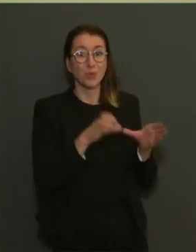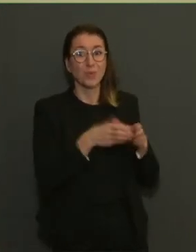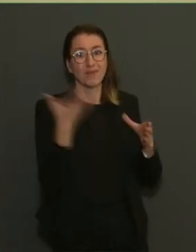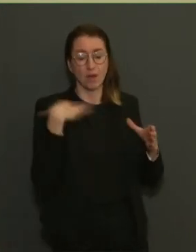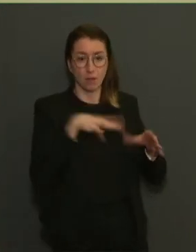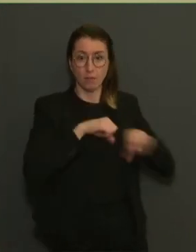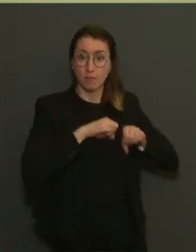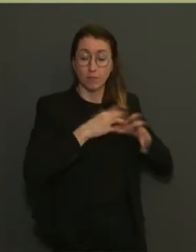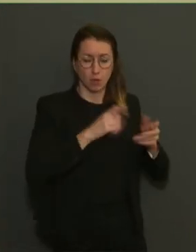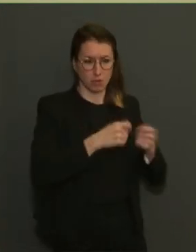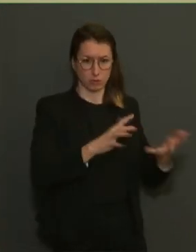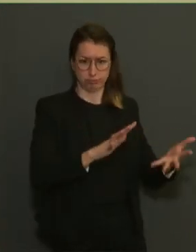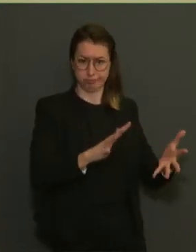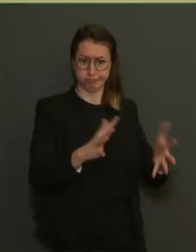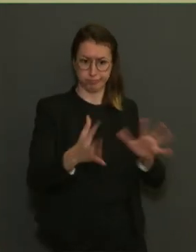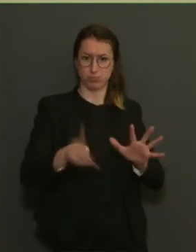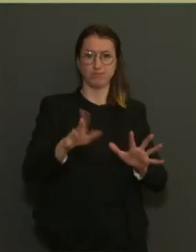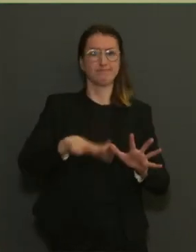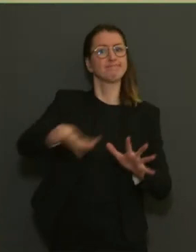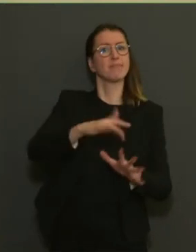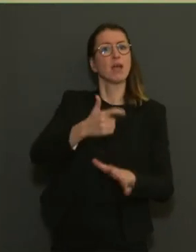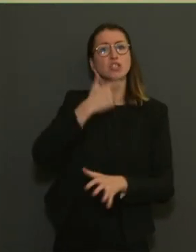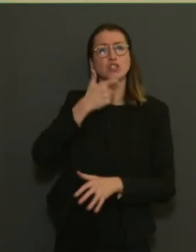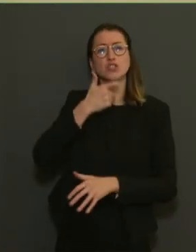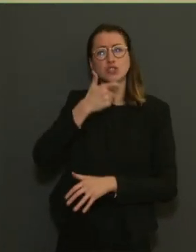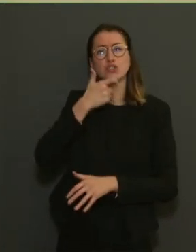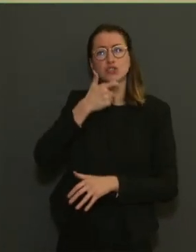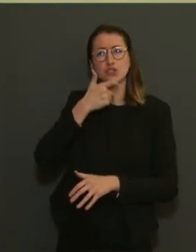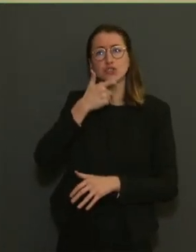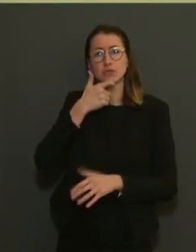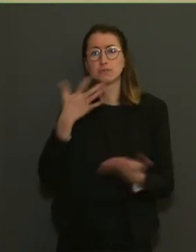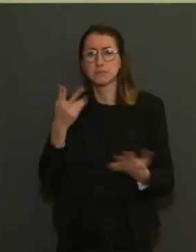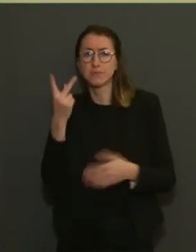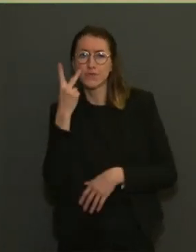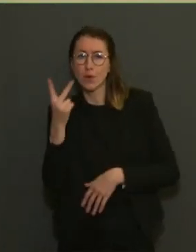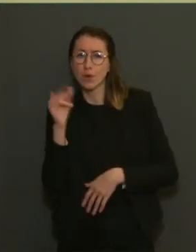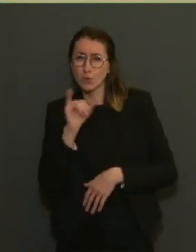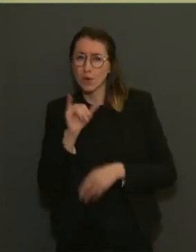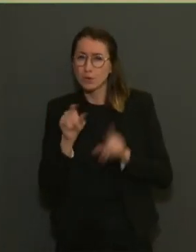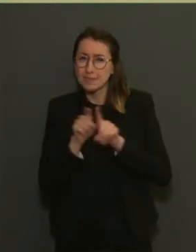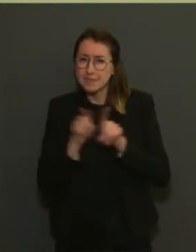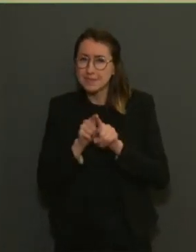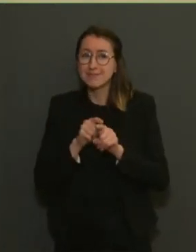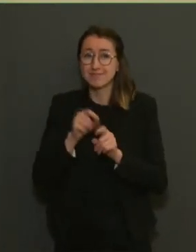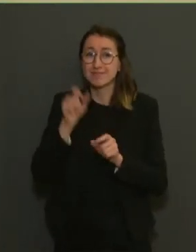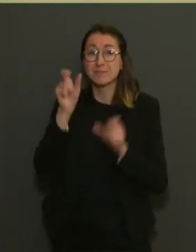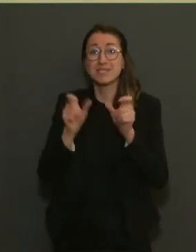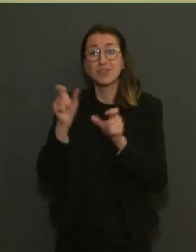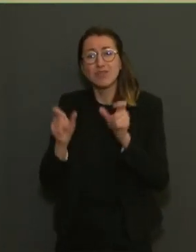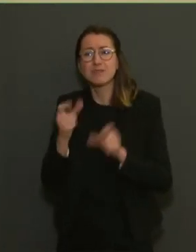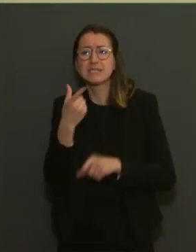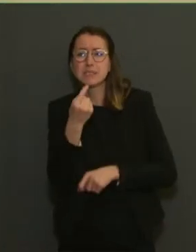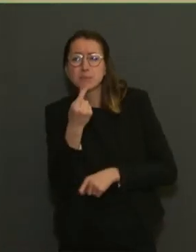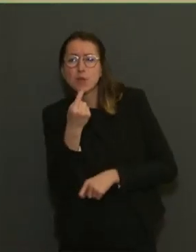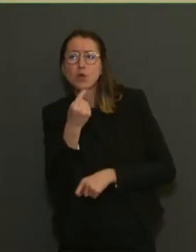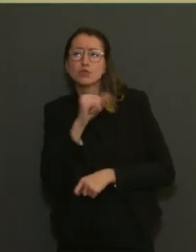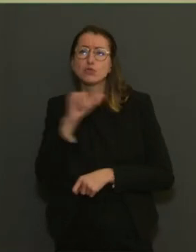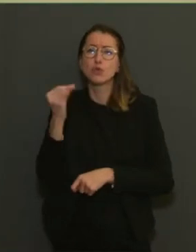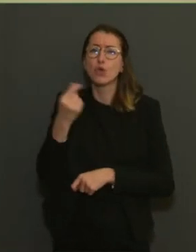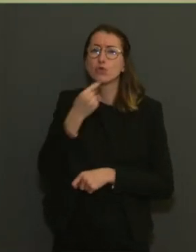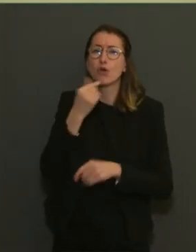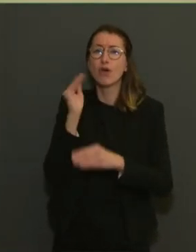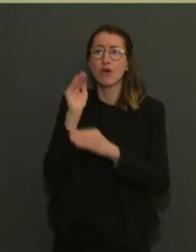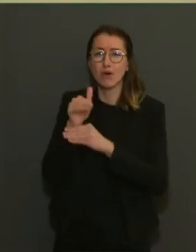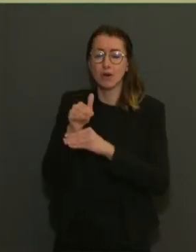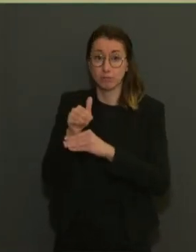dénote du fait que nous avons de plus en plus de gens de plus de 70 ans et de 90 ans positifs. On n'arrête pas de vous répéter que ces chiffres doublent à